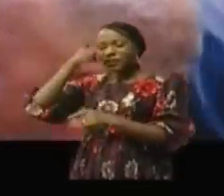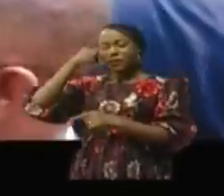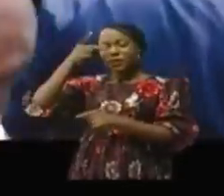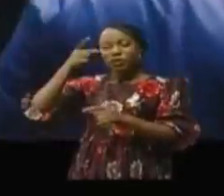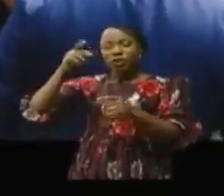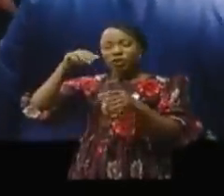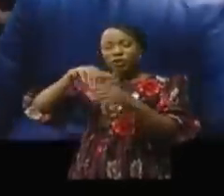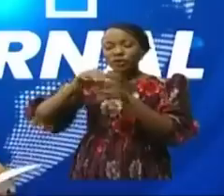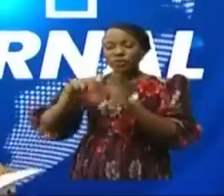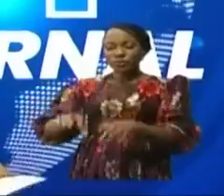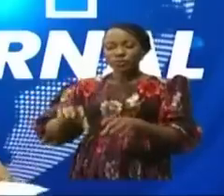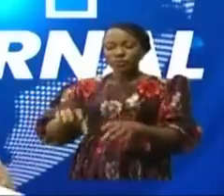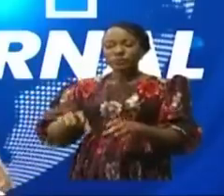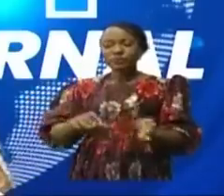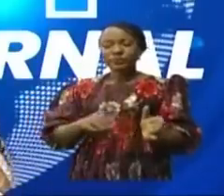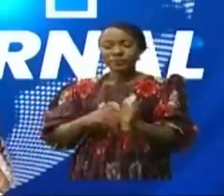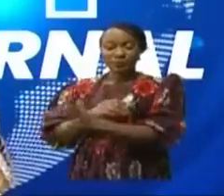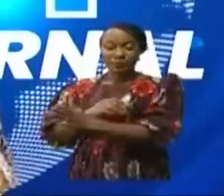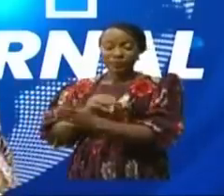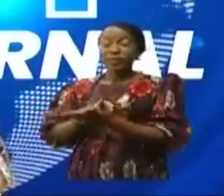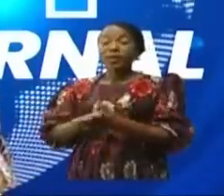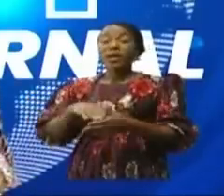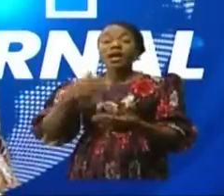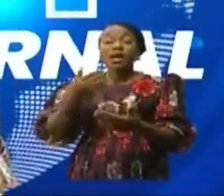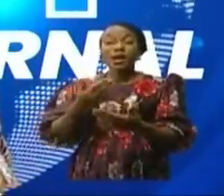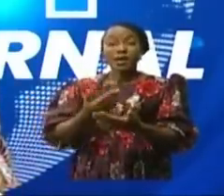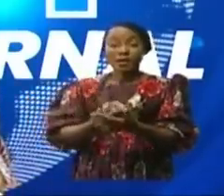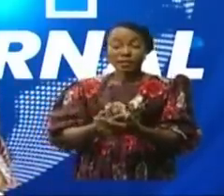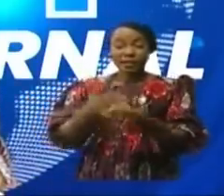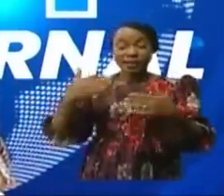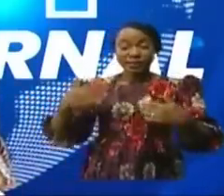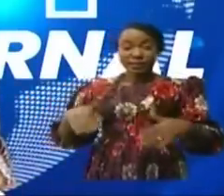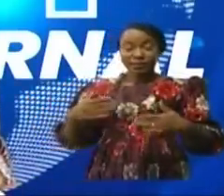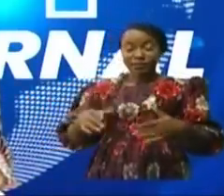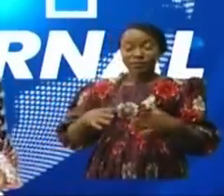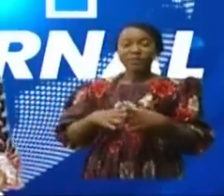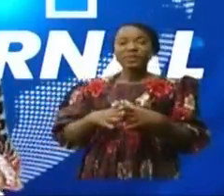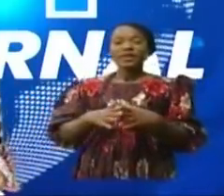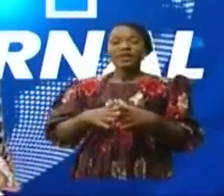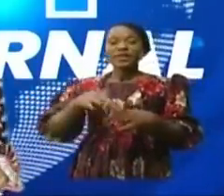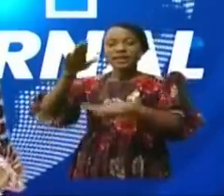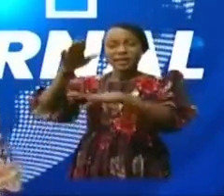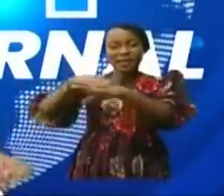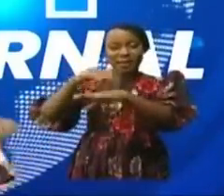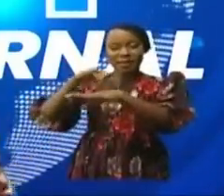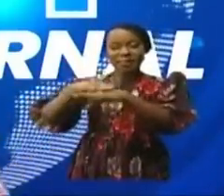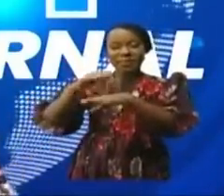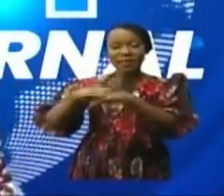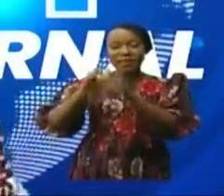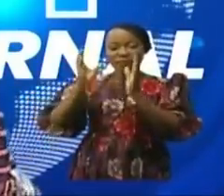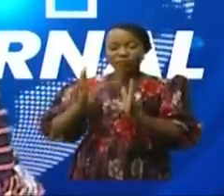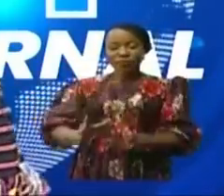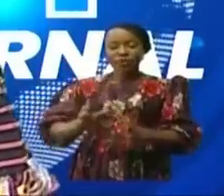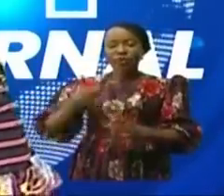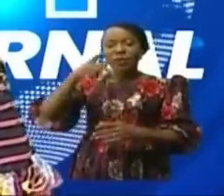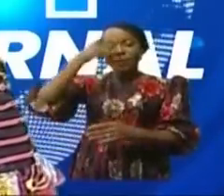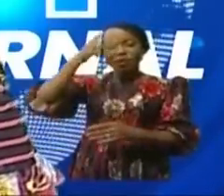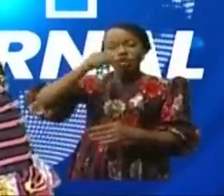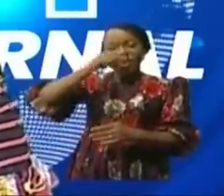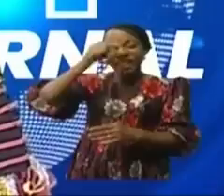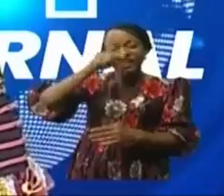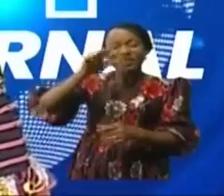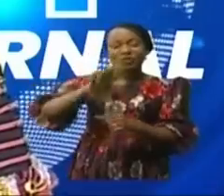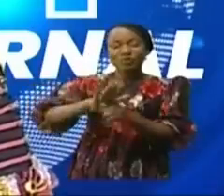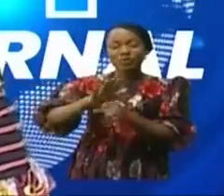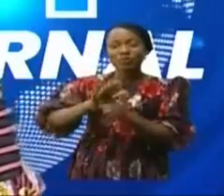RDC. Et justement, à l'issue de la cérémonie de lancement des offres d'appel des blocs pétroliers et gaziers, plusieurs